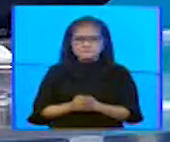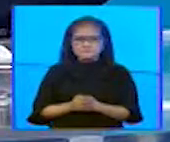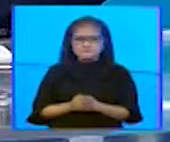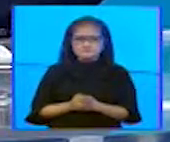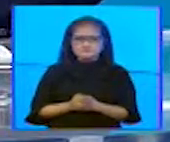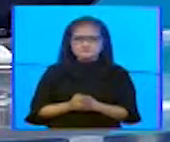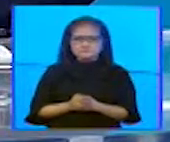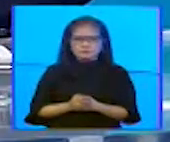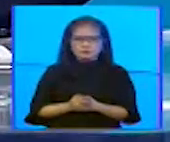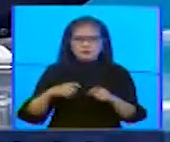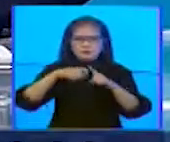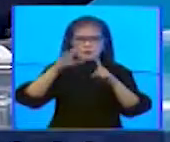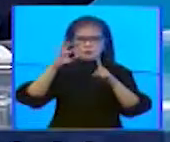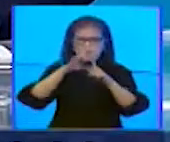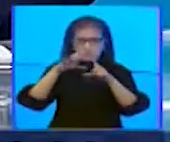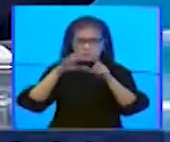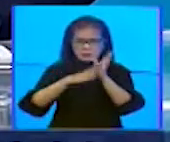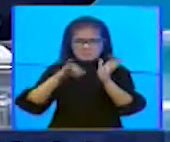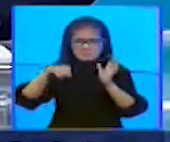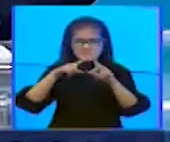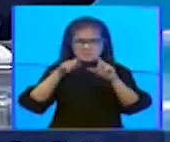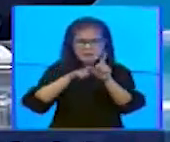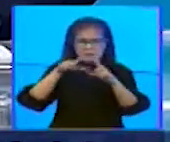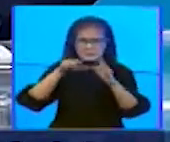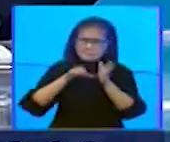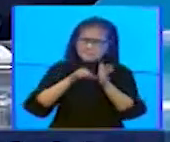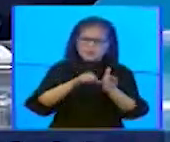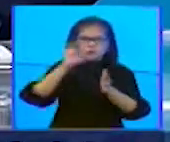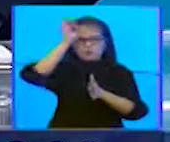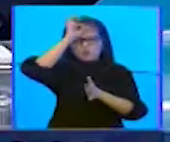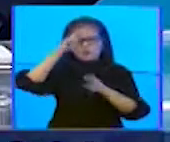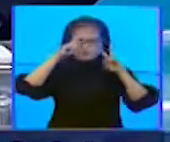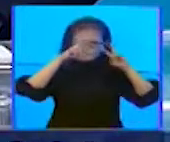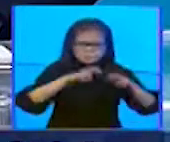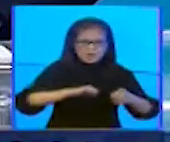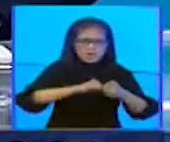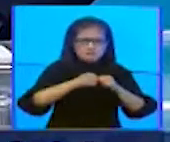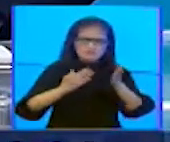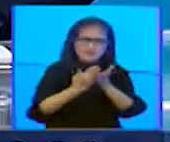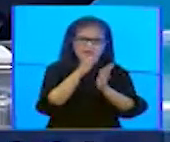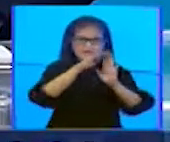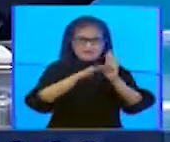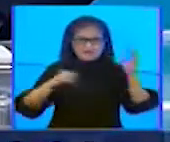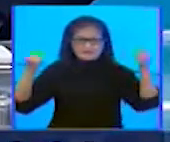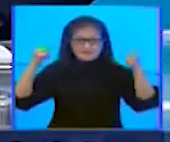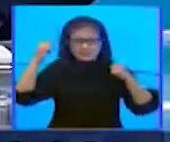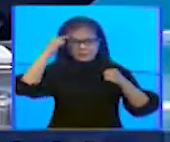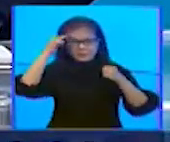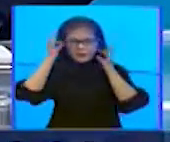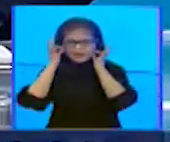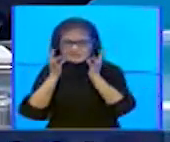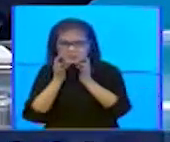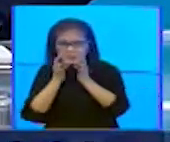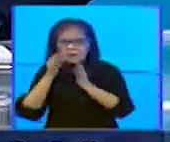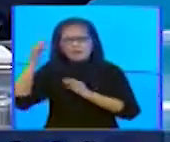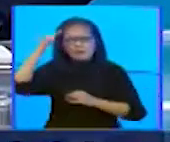di Kodam Jaya membantu polisi dalam penyidikan kasus pelanggaran protokol kesehatan di acara Rizieq Shihab dan Pangdam Jaya